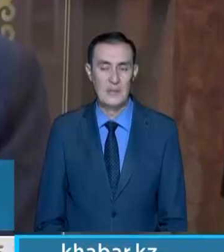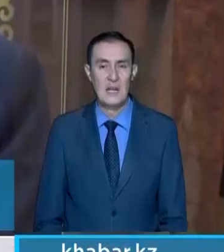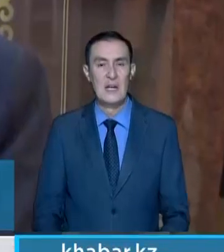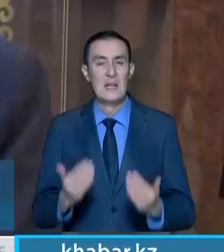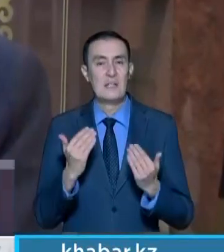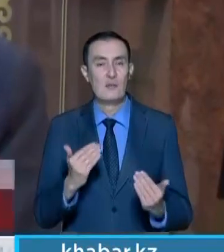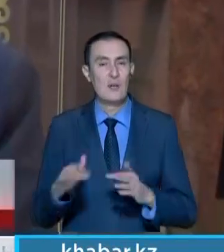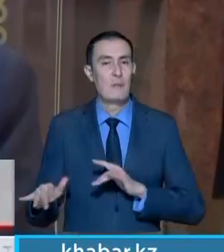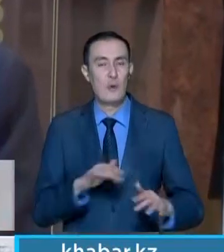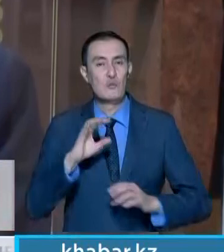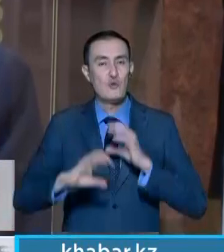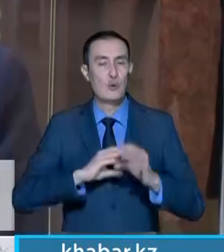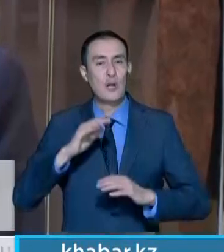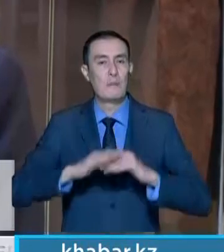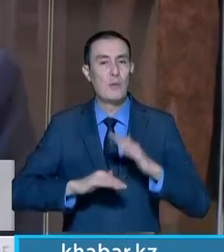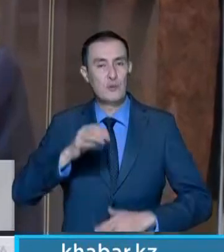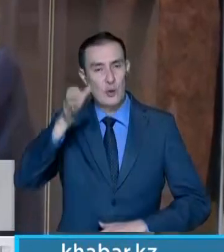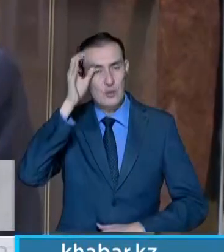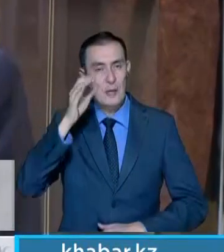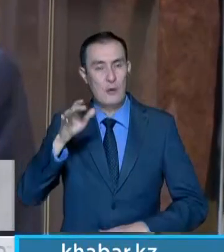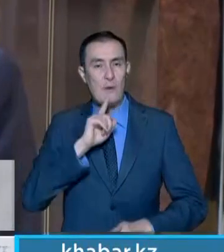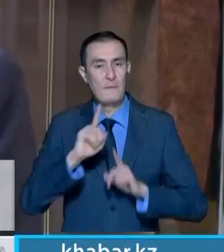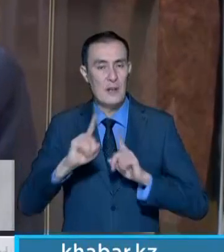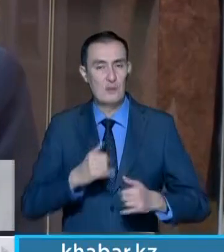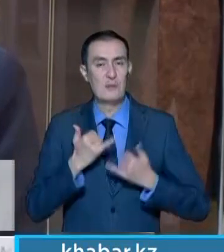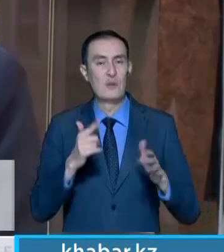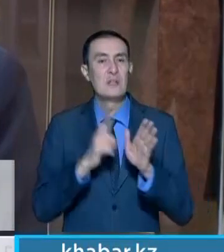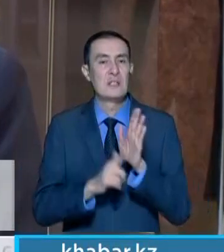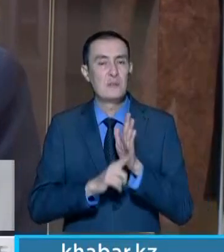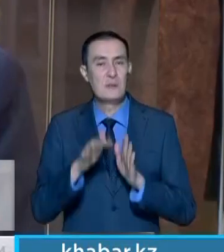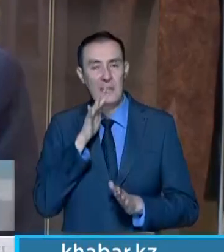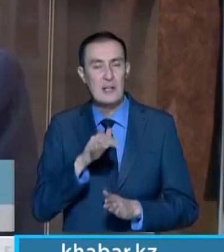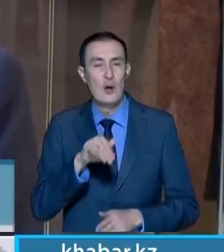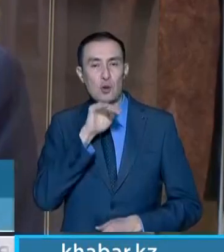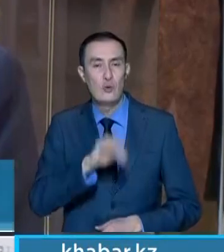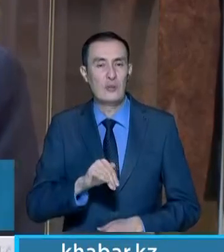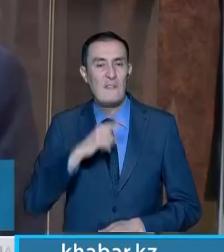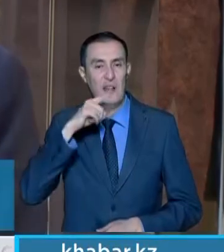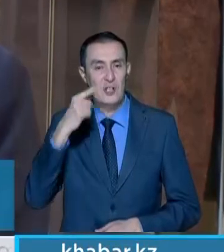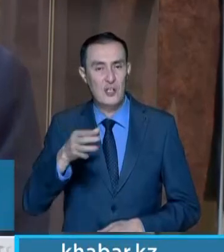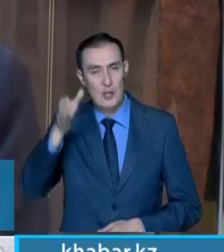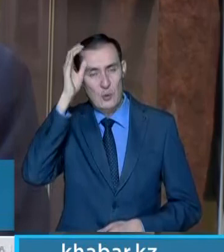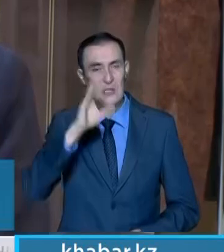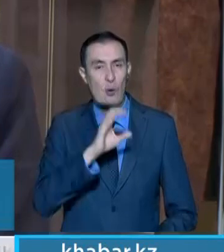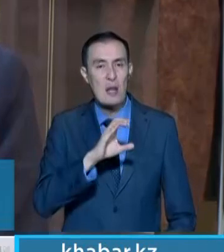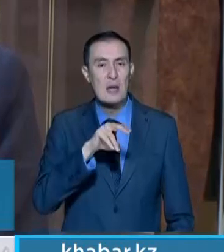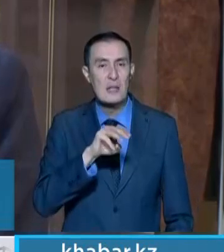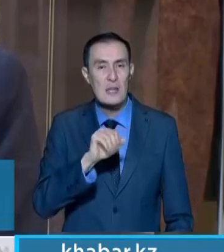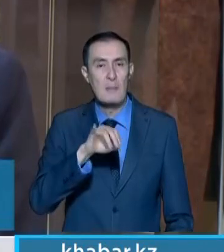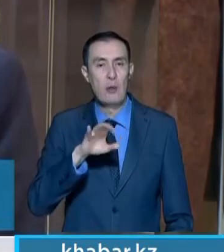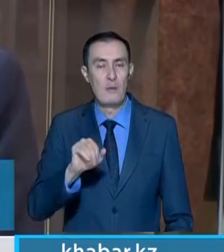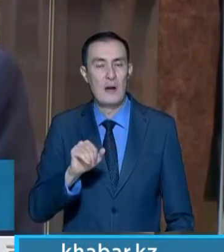Сегодня проходит международная научно-практическая конференция, посвященная 70-летию доктора филологических наук профессора Сауле Тапановой.